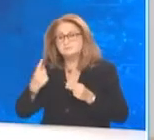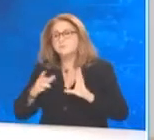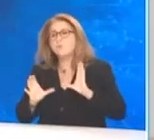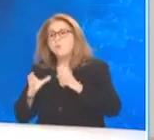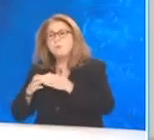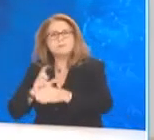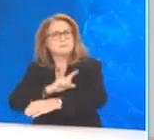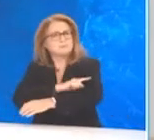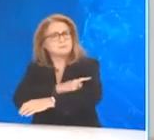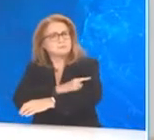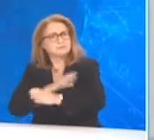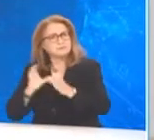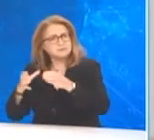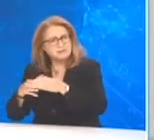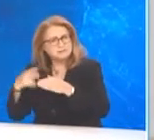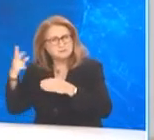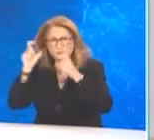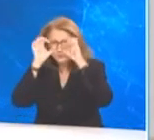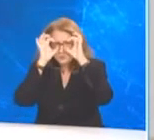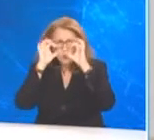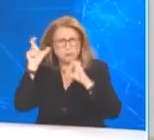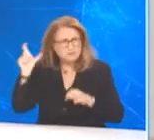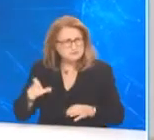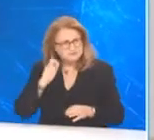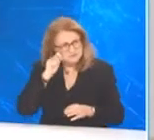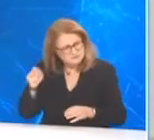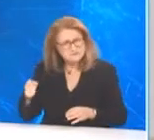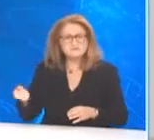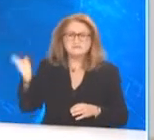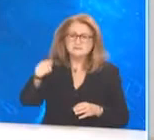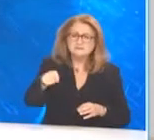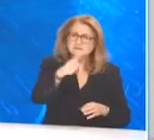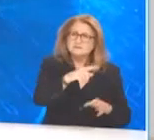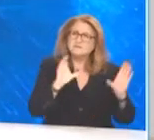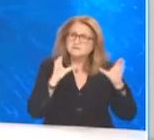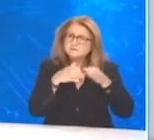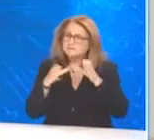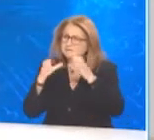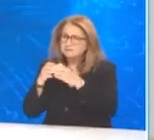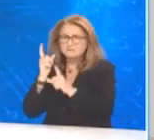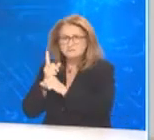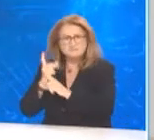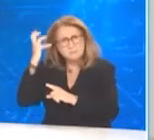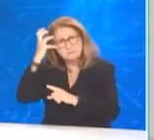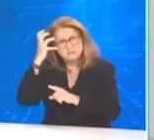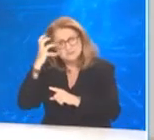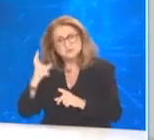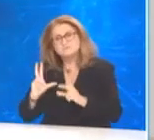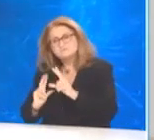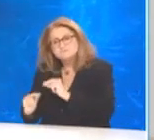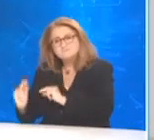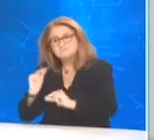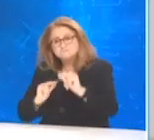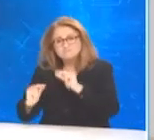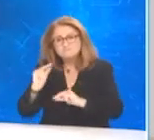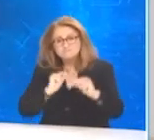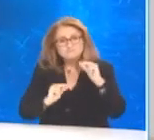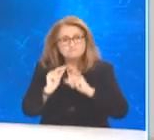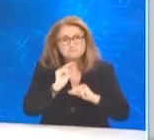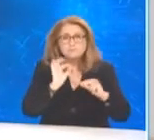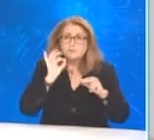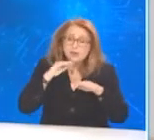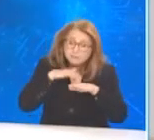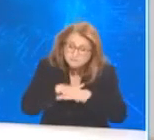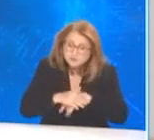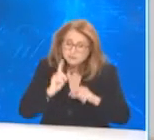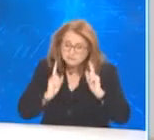την ομάδα του κυρίου Τσιόδρα και των εξαίρετων εμπειρογνωμόνων μας και επιδημιολόγων,